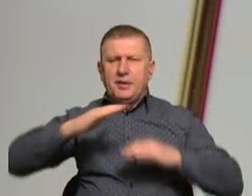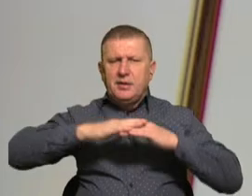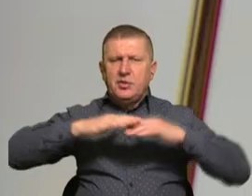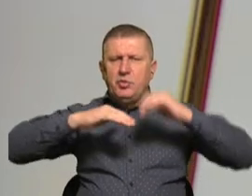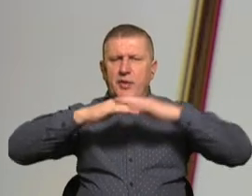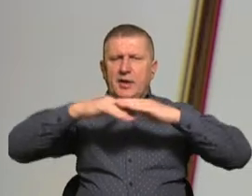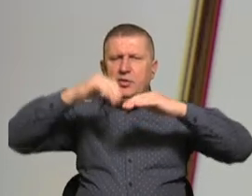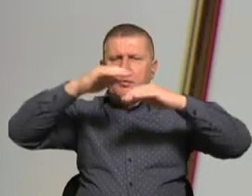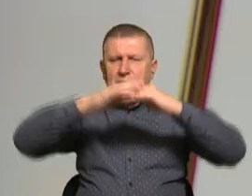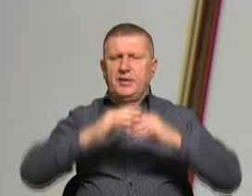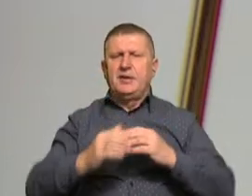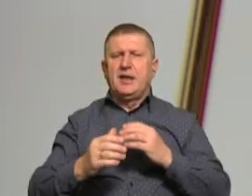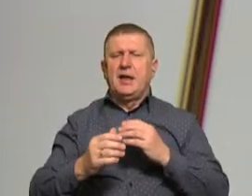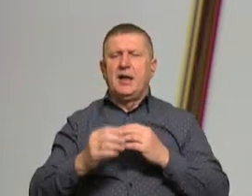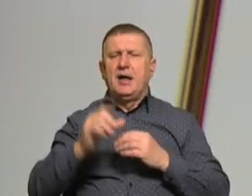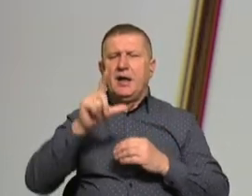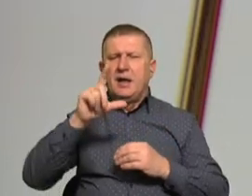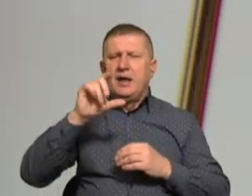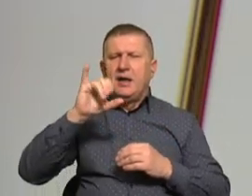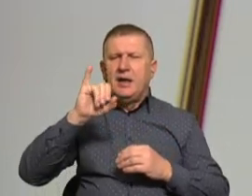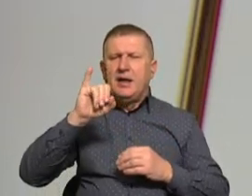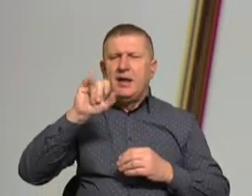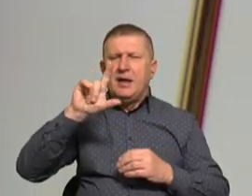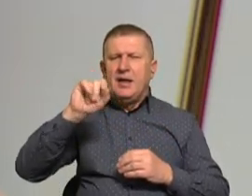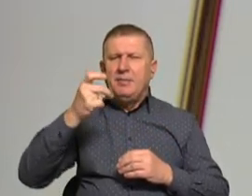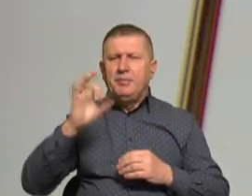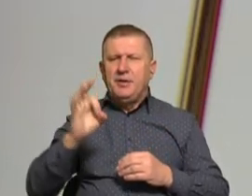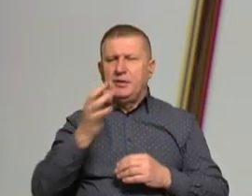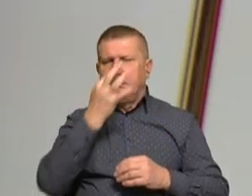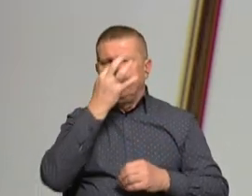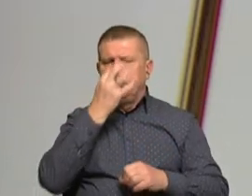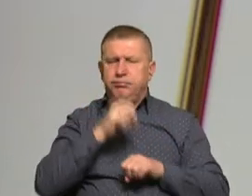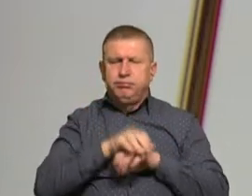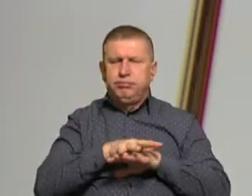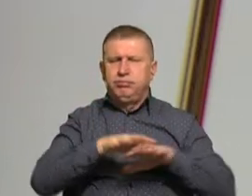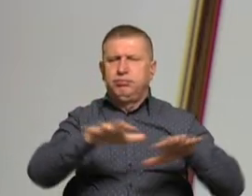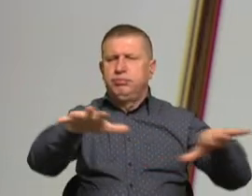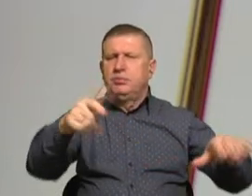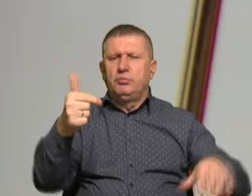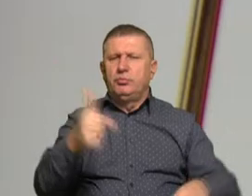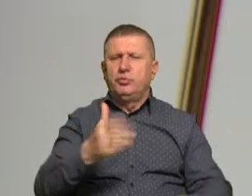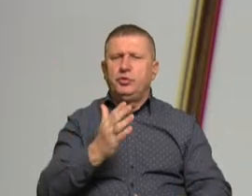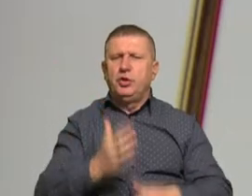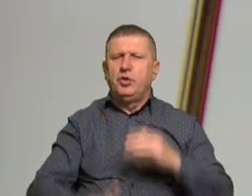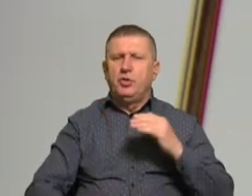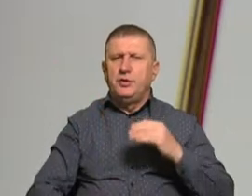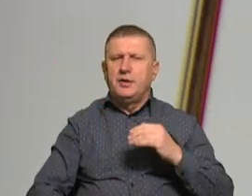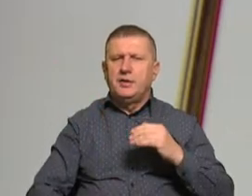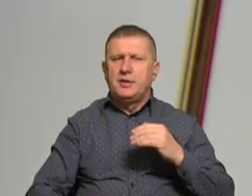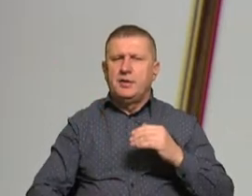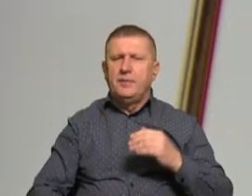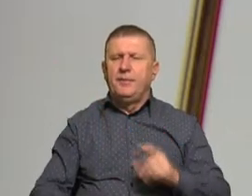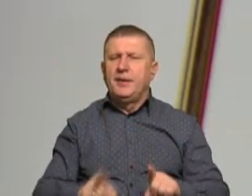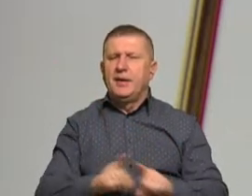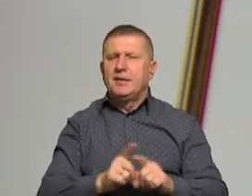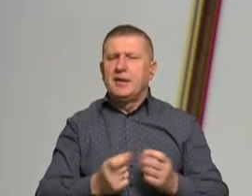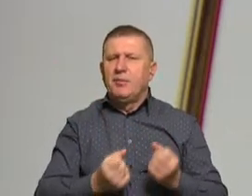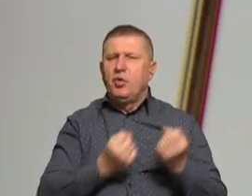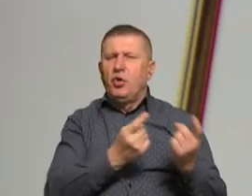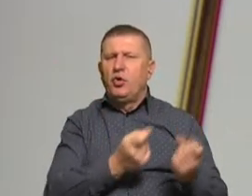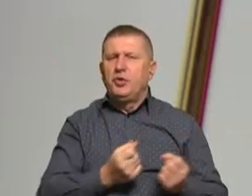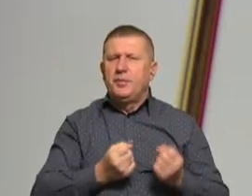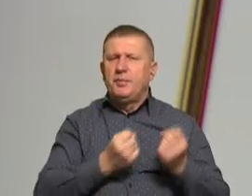i nie mówić o Lipniku, ale odór w Lipniku musi się skończyć. I prawidłowa segregacja to jest również segregacja odpadów,